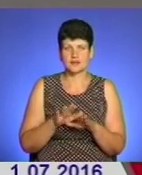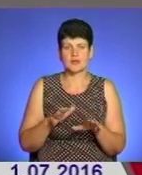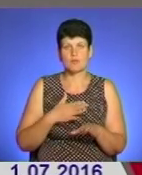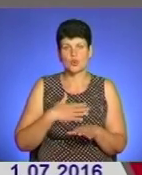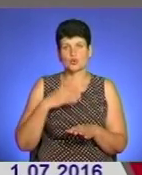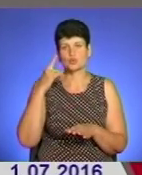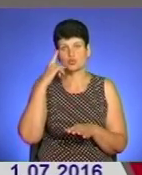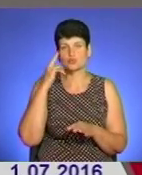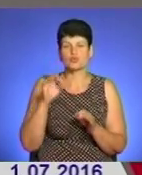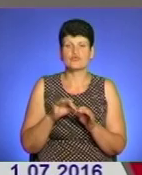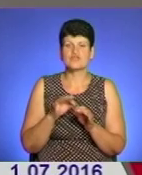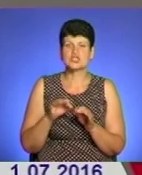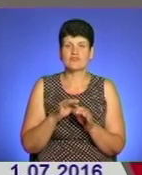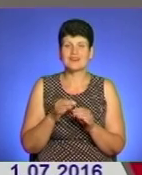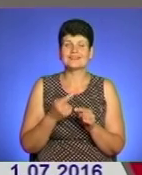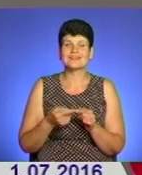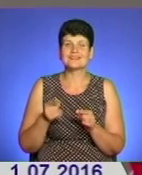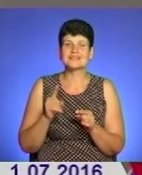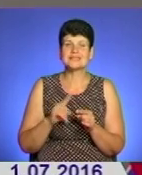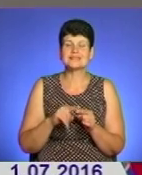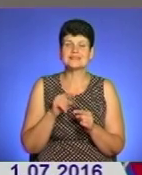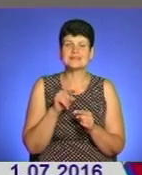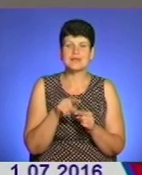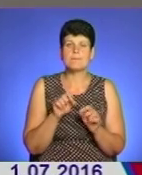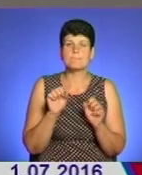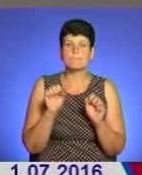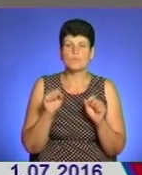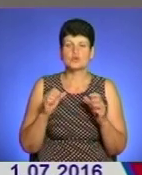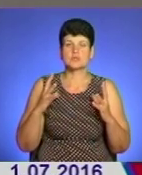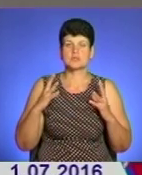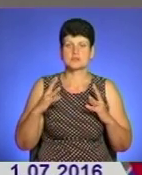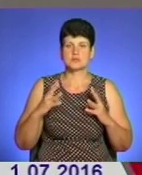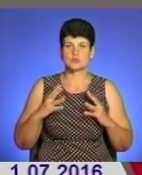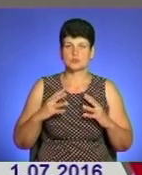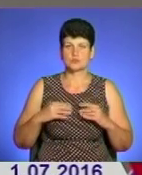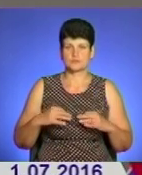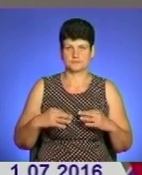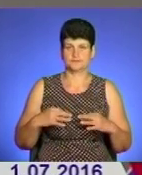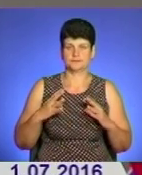думку, вишивати це можна заспокоювати нерви.